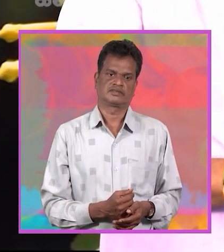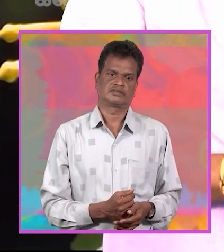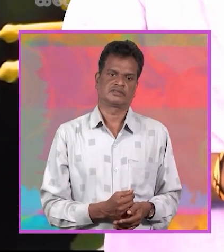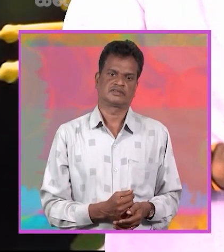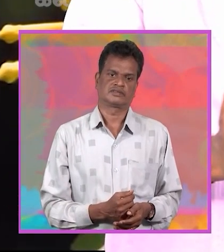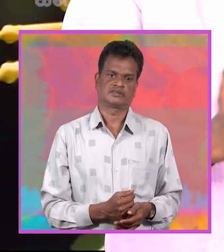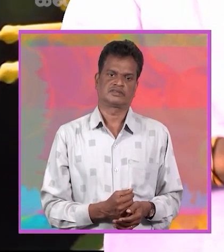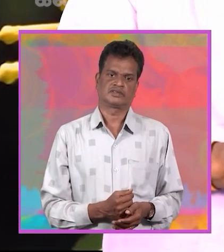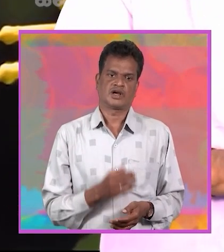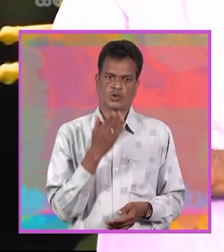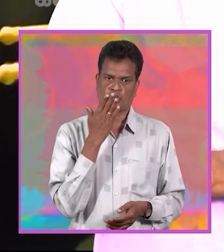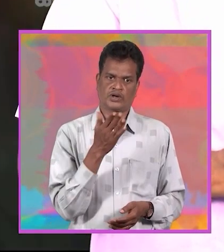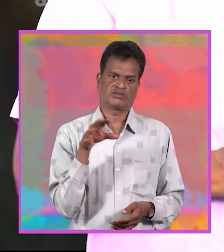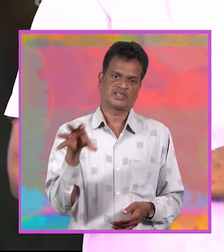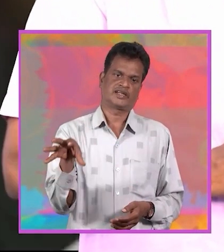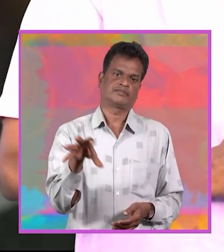பள்ளி என்பது ஒரு இடம்,